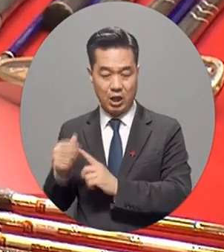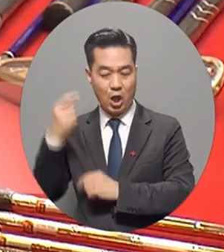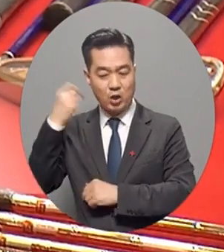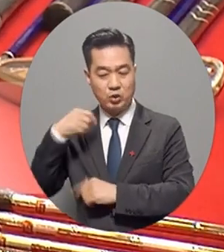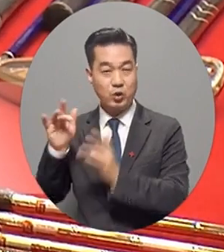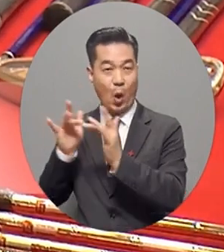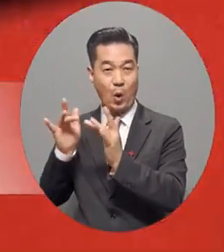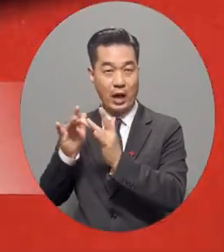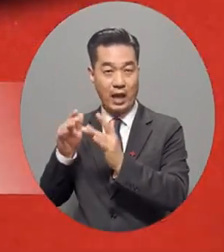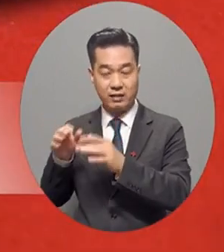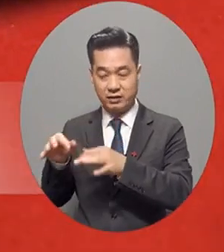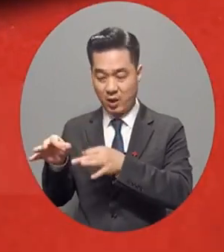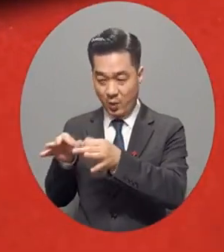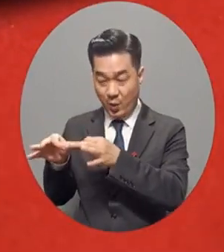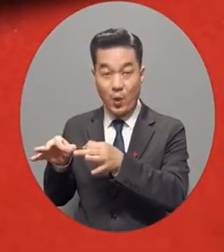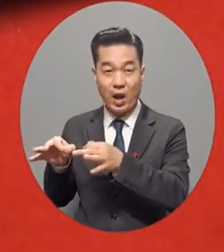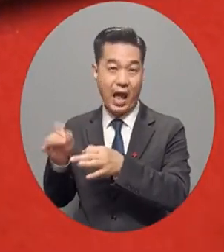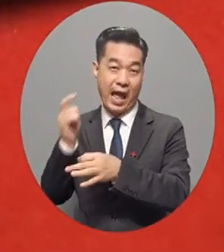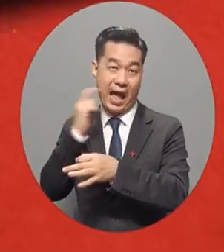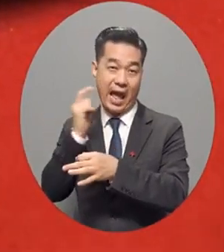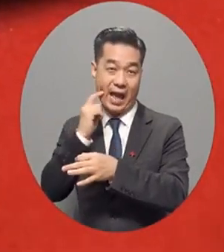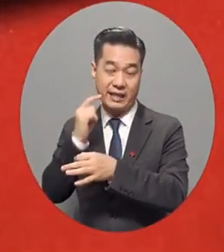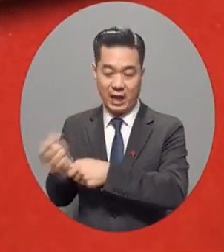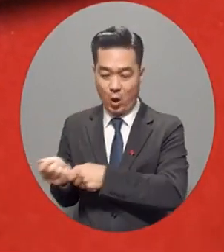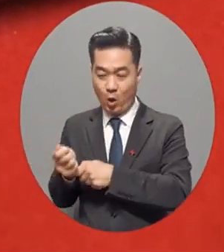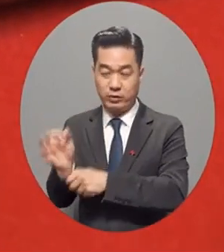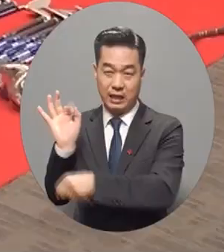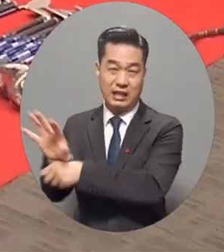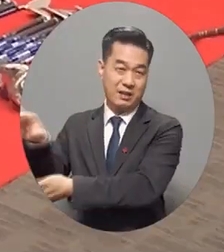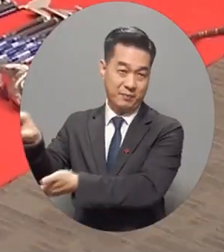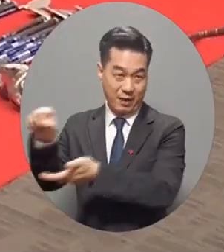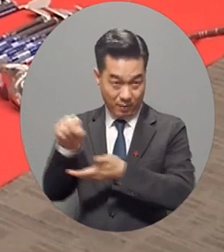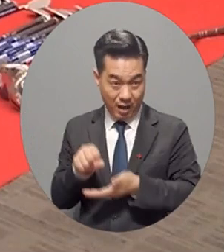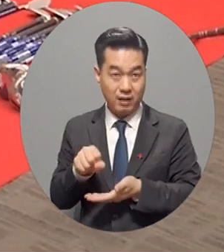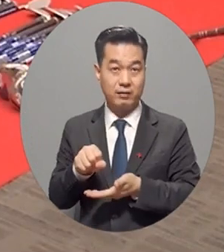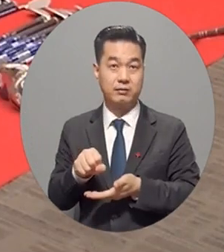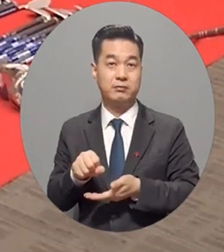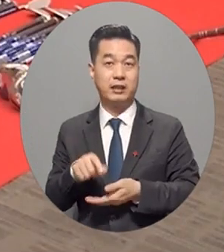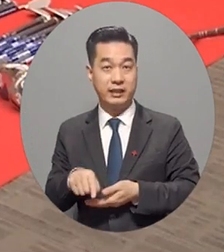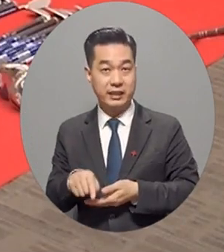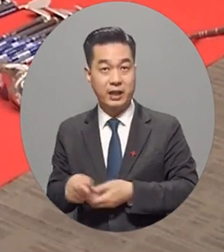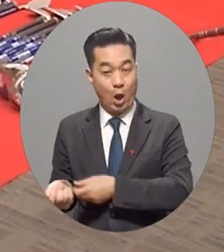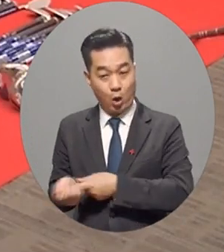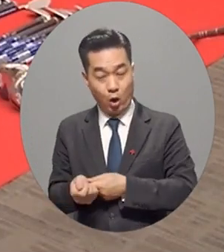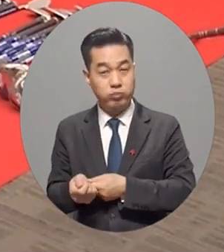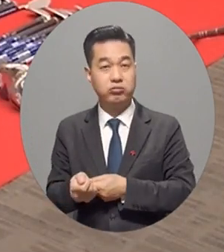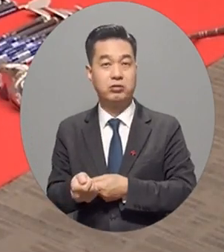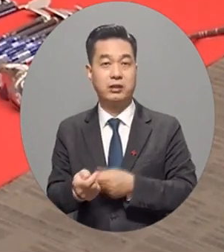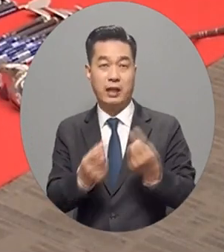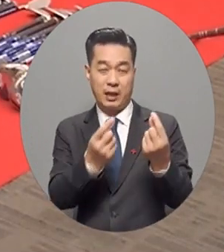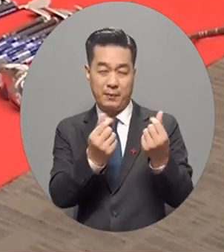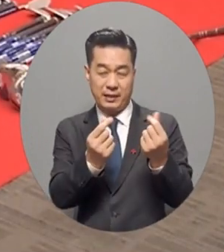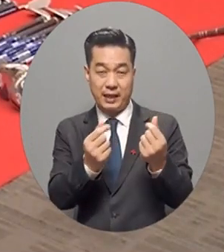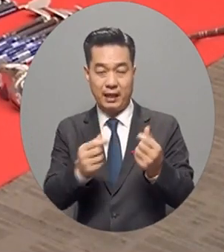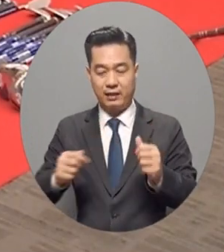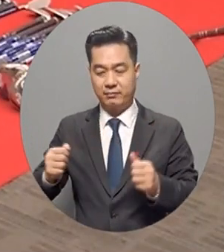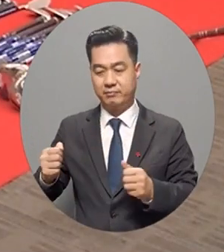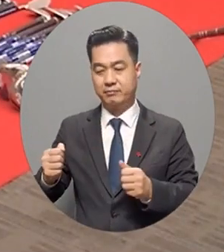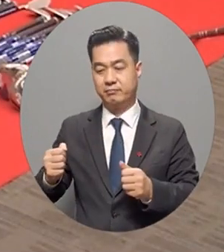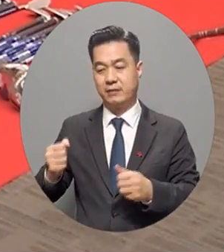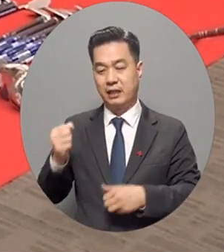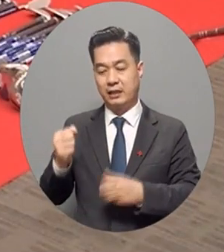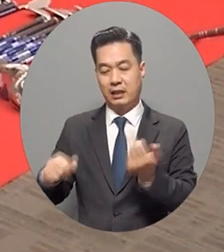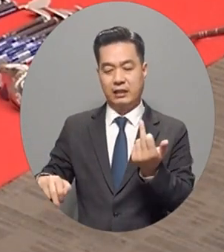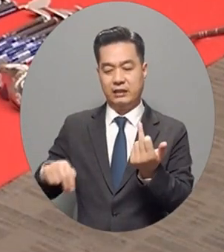온라인 쇼핑몰에서 짝퉁 골프채를 대거 들여왔습니다. 양 씨는 이 골프채들을 모습이 유사한 등산용 스틱 등으로